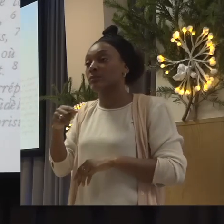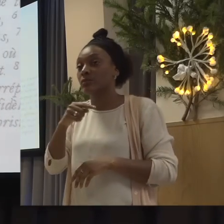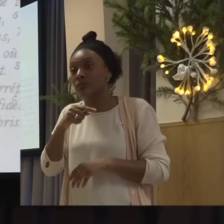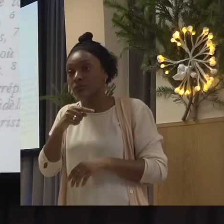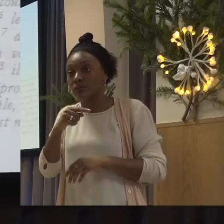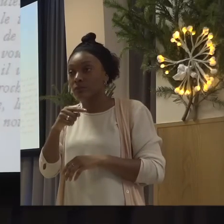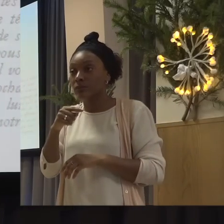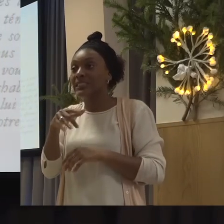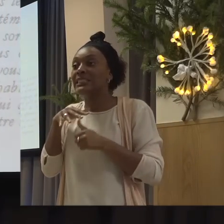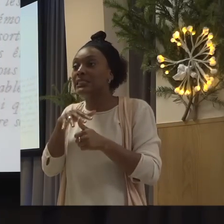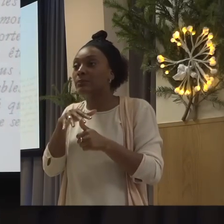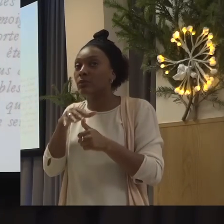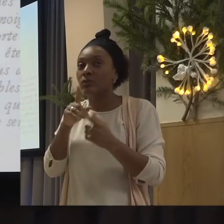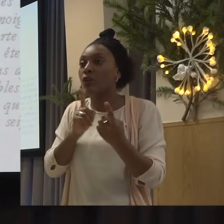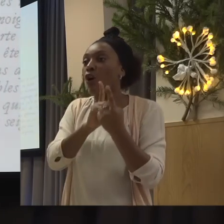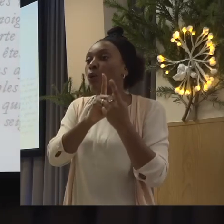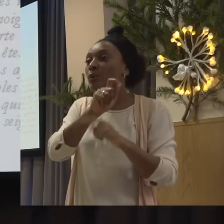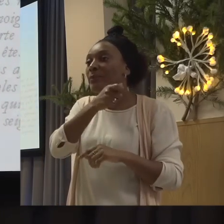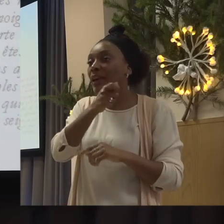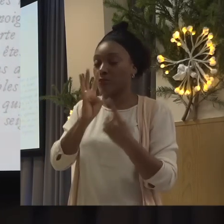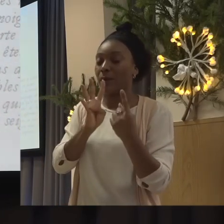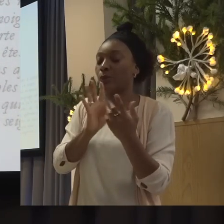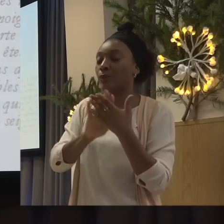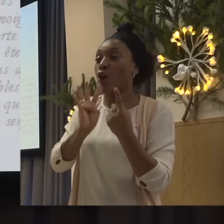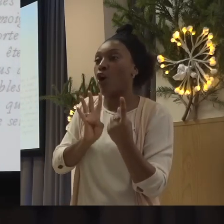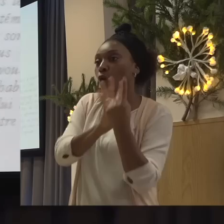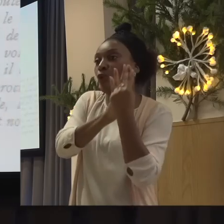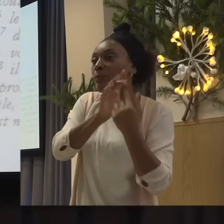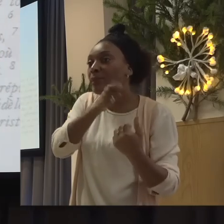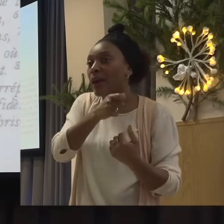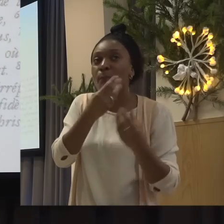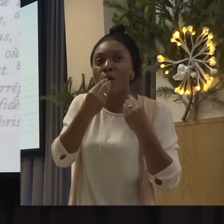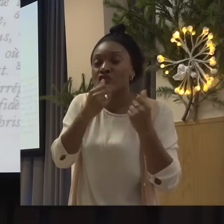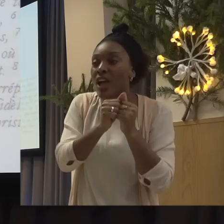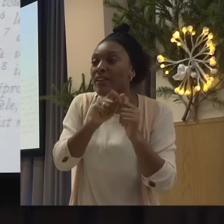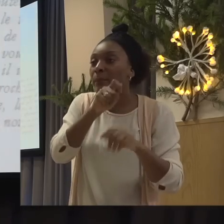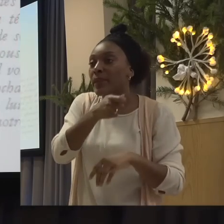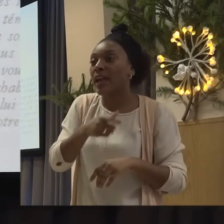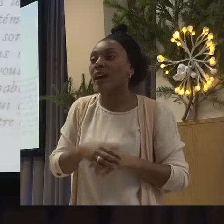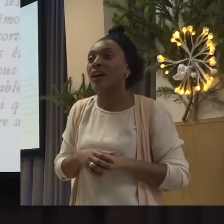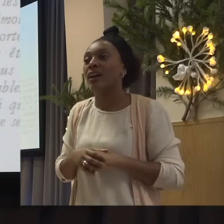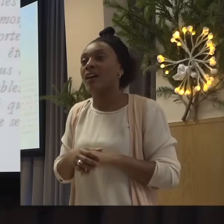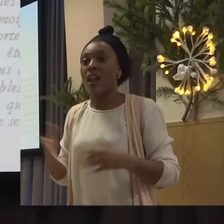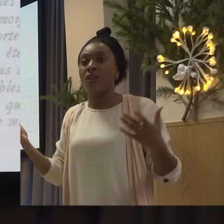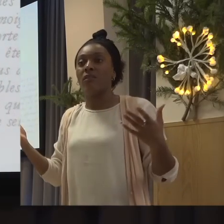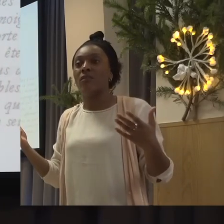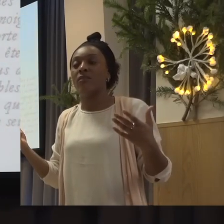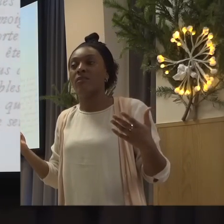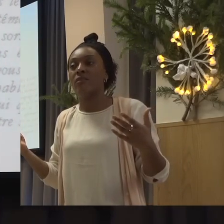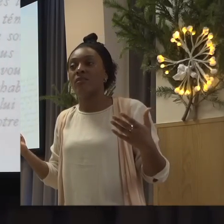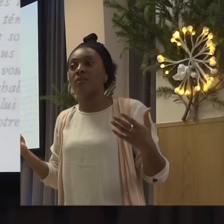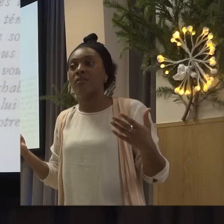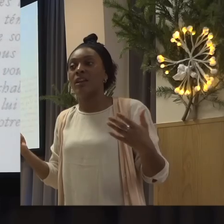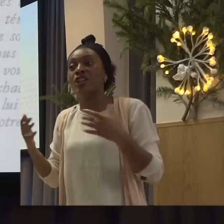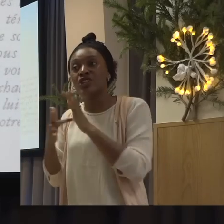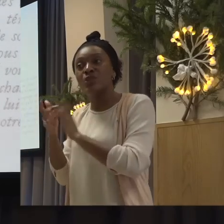Ils vont manger avec lui. Et qu'est-ce que Jésus va faire? Il va dire, mais bon, il faut que j'aille voir Pierre parce qu'il a tellement d'influence